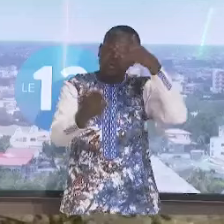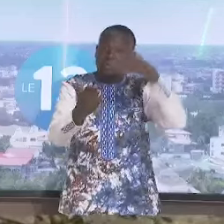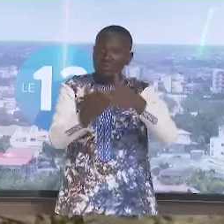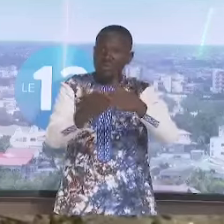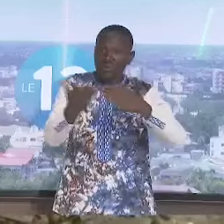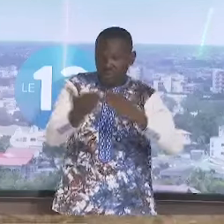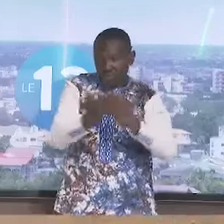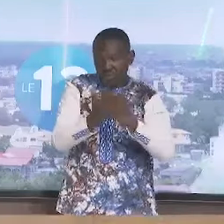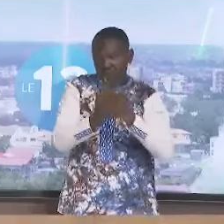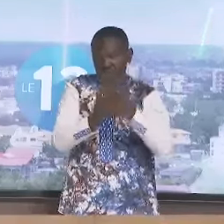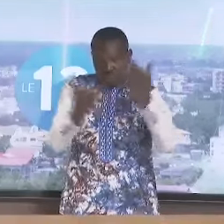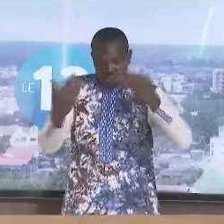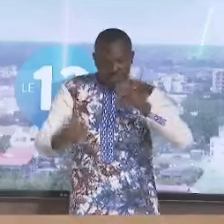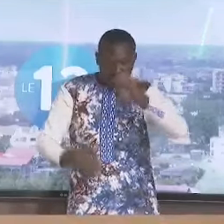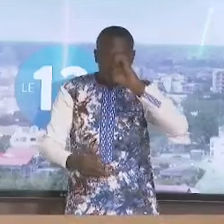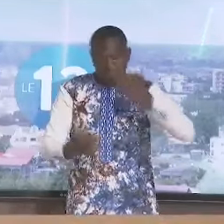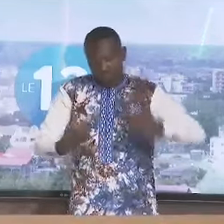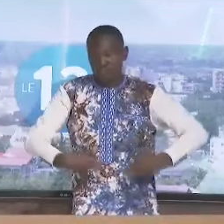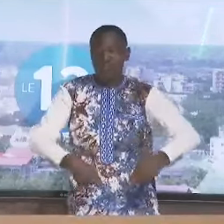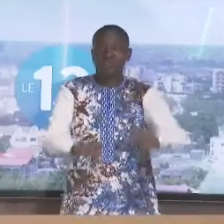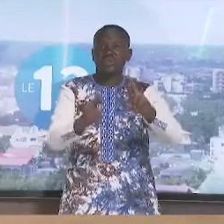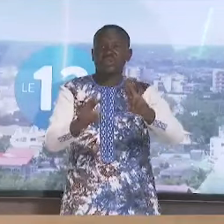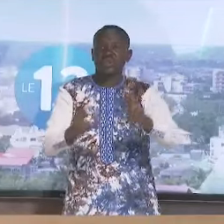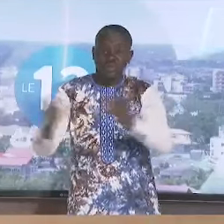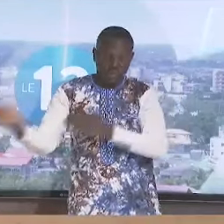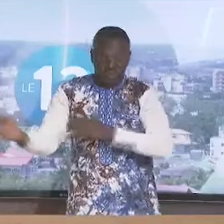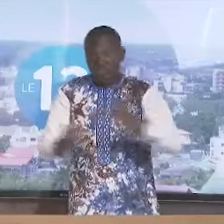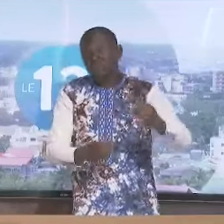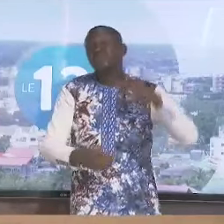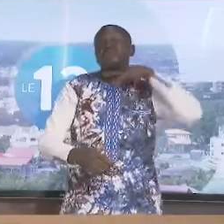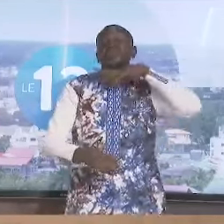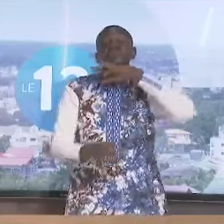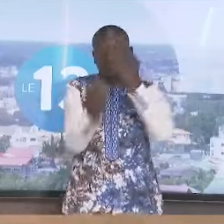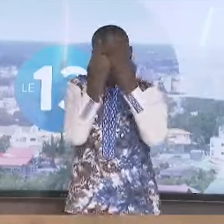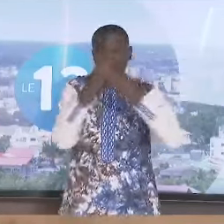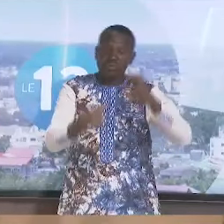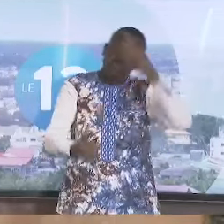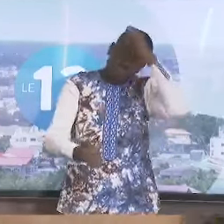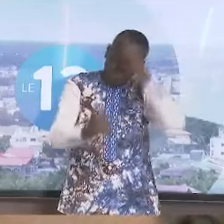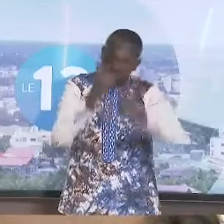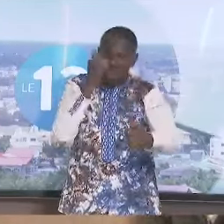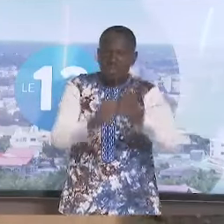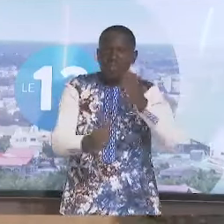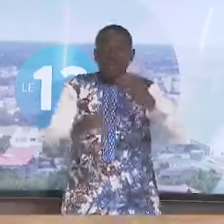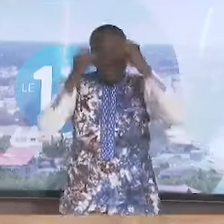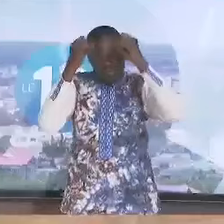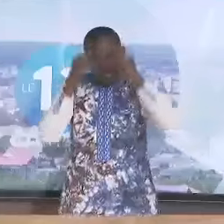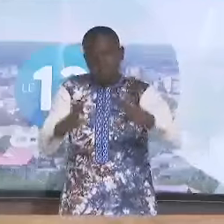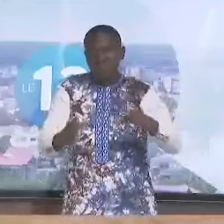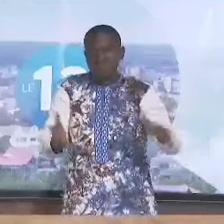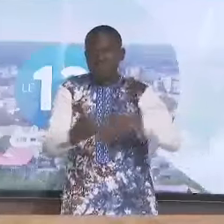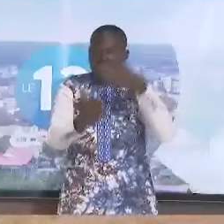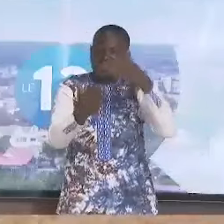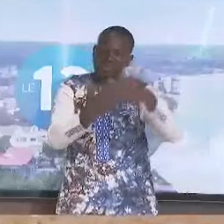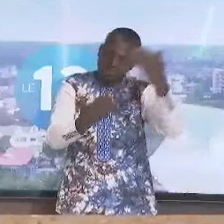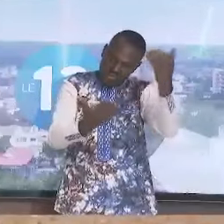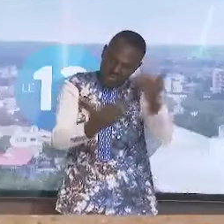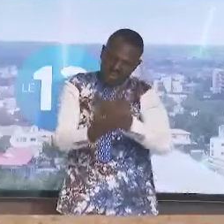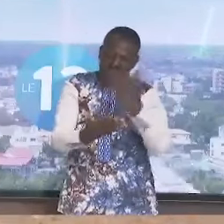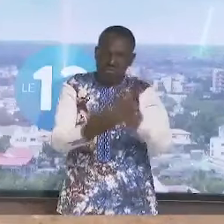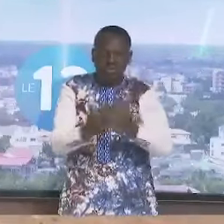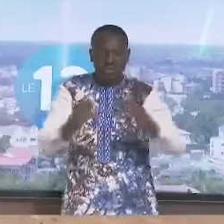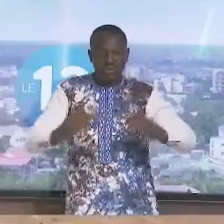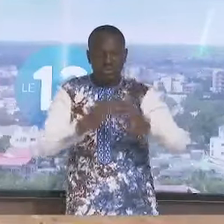eaux de ruissellement. L'arrêt de l'évacuation des déchets est visiblement un problème que connaît bon nombre de centres de collecte et de tri de la ville de